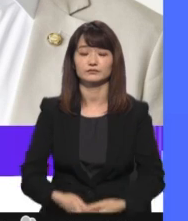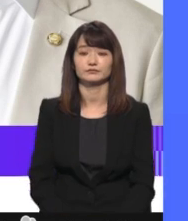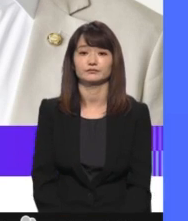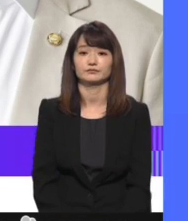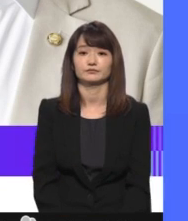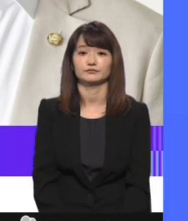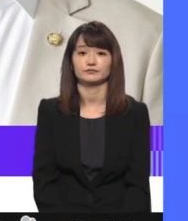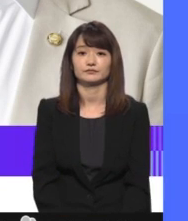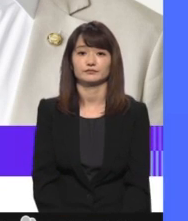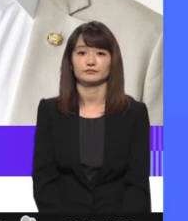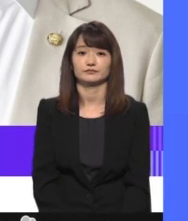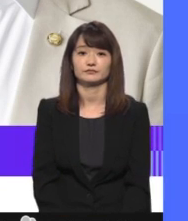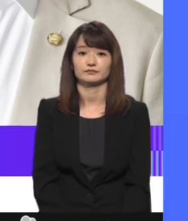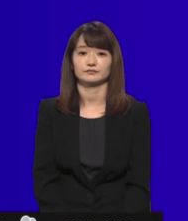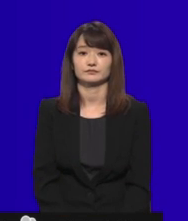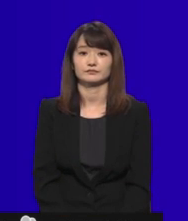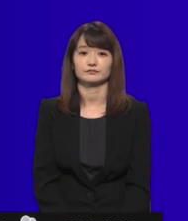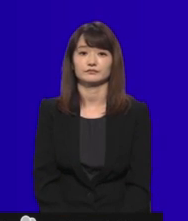1000원 얘기를 들어보겠습니다